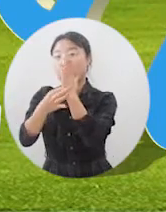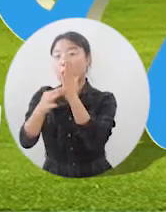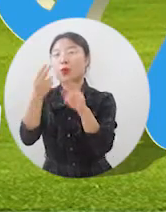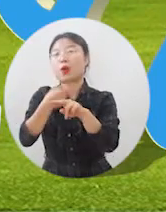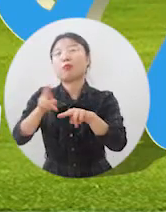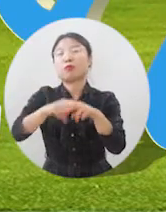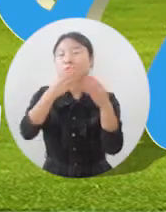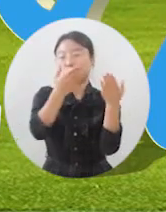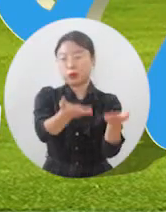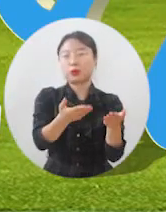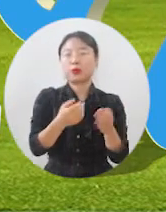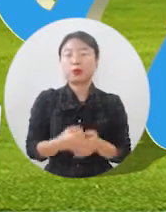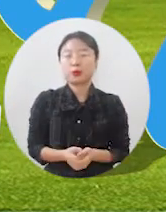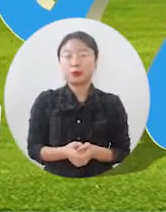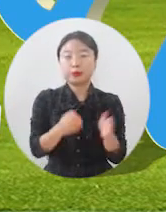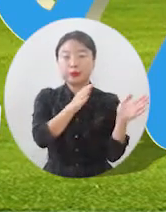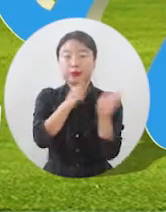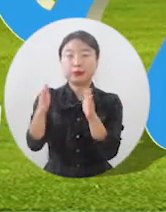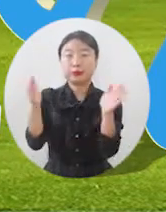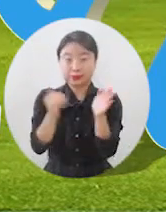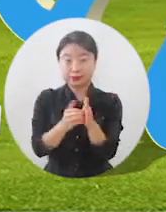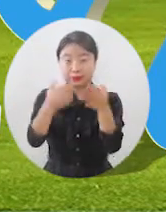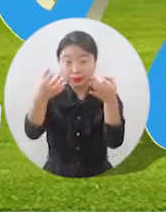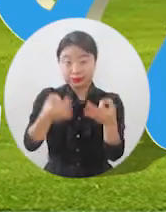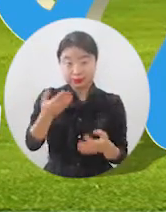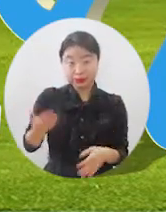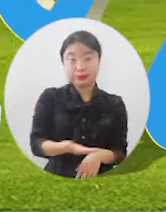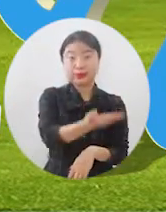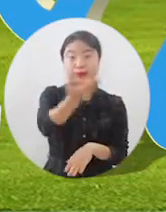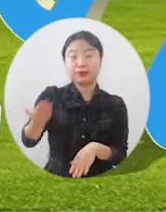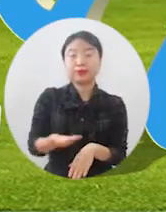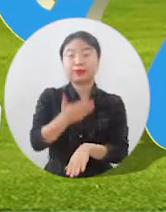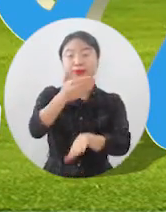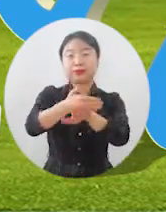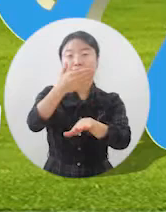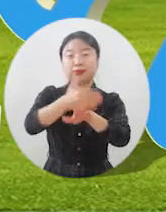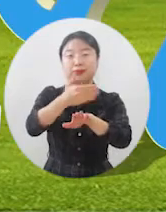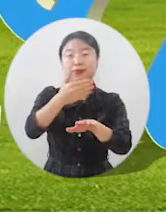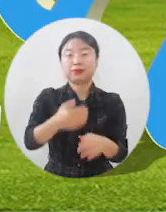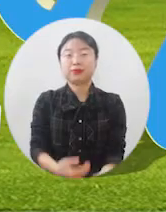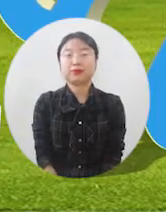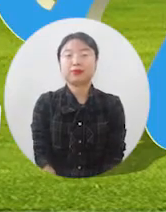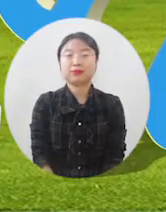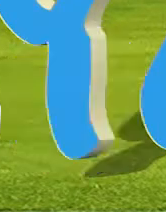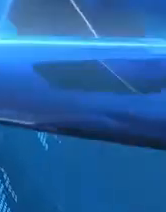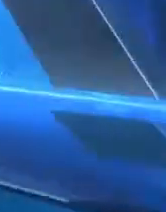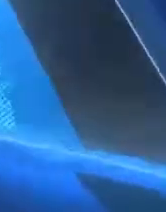참여를 부탁드립니다. 준비한 소식은 여기까지입니다. 시청해주신 여러분 고맙습니다.